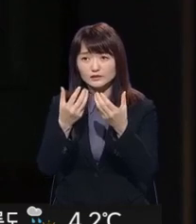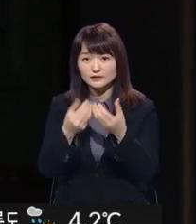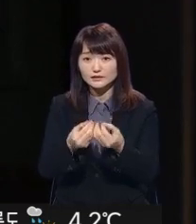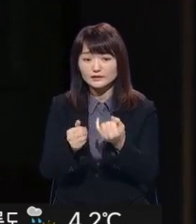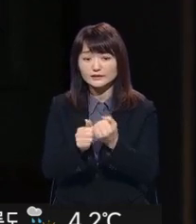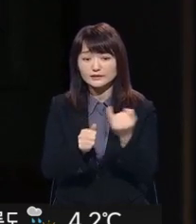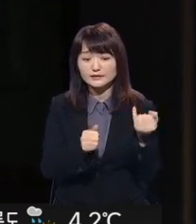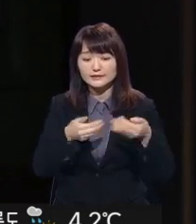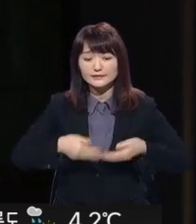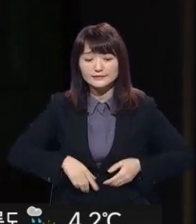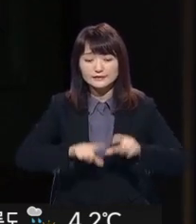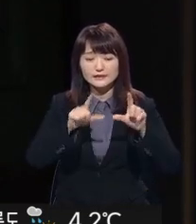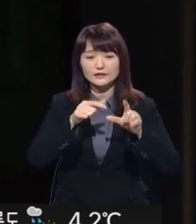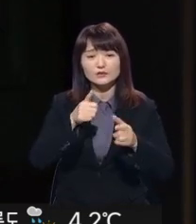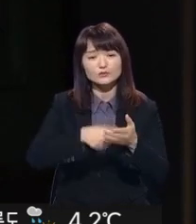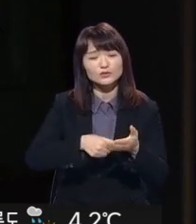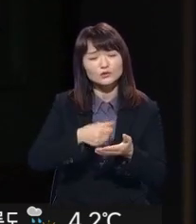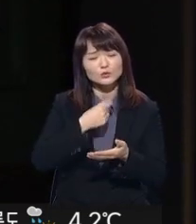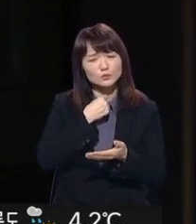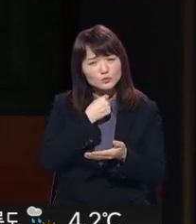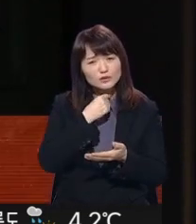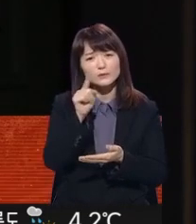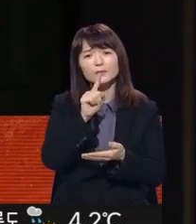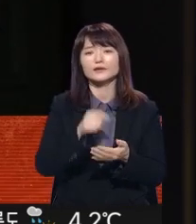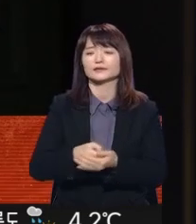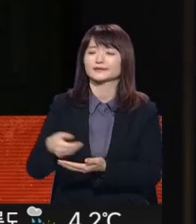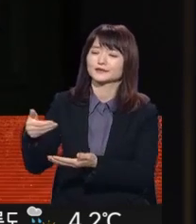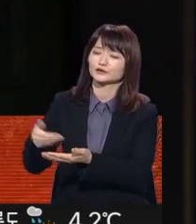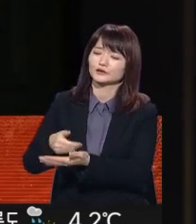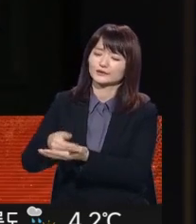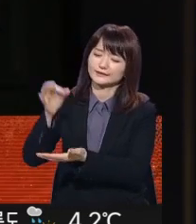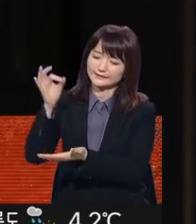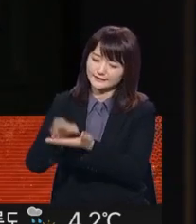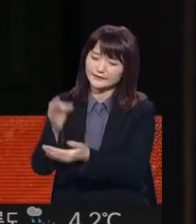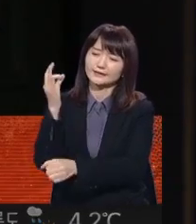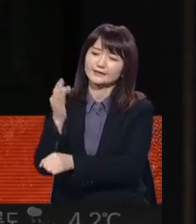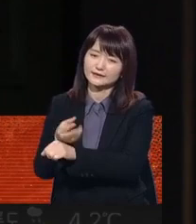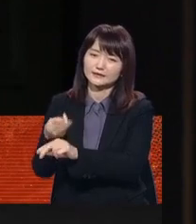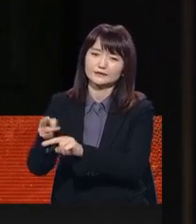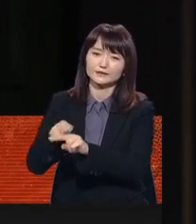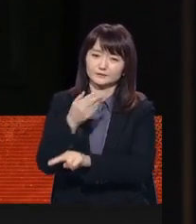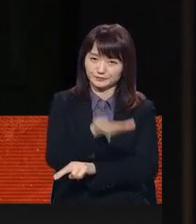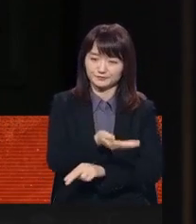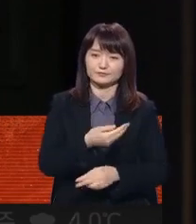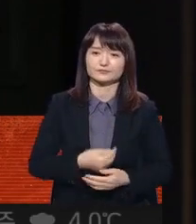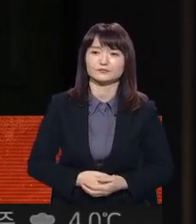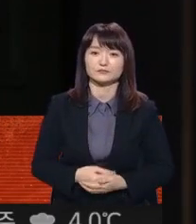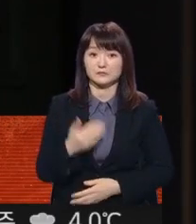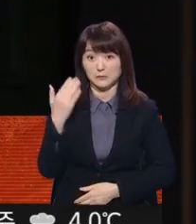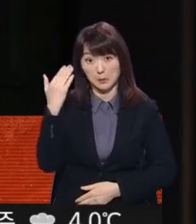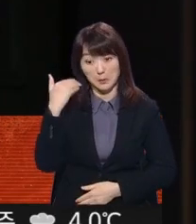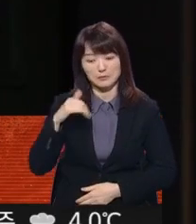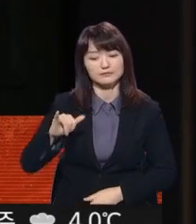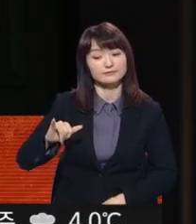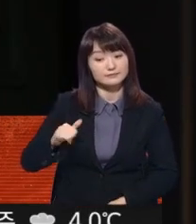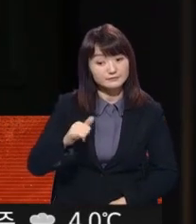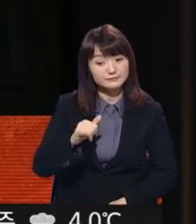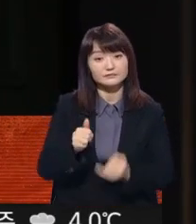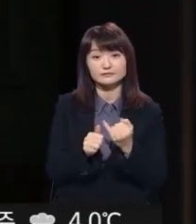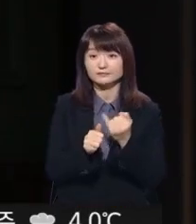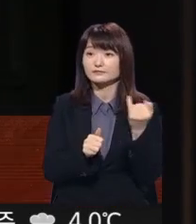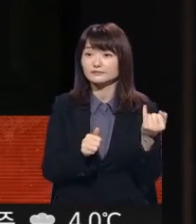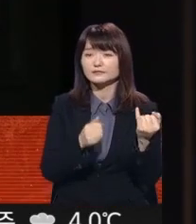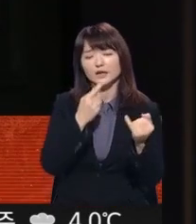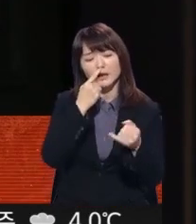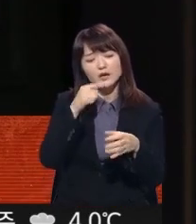아내가 생일날 갖고 싶은 게 있으면요. 그걸 중고로 저렴하게 사서 선물을 한다고 합니다. 이뿐만이 아니라 얼마 전엔 데이트를 하다가 이 아내가